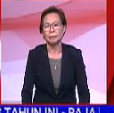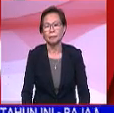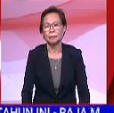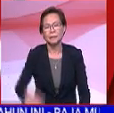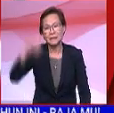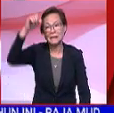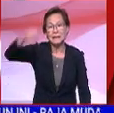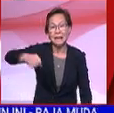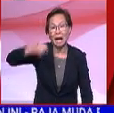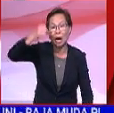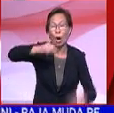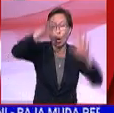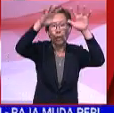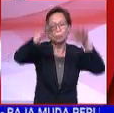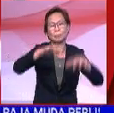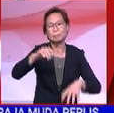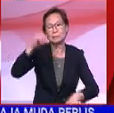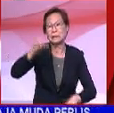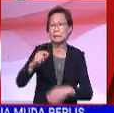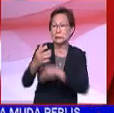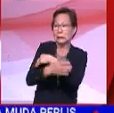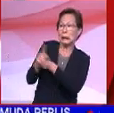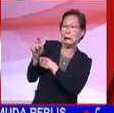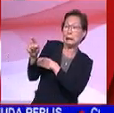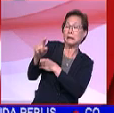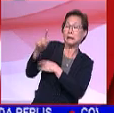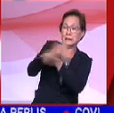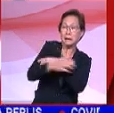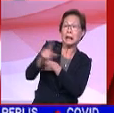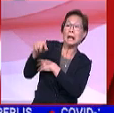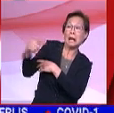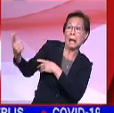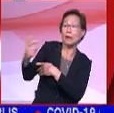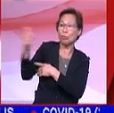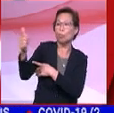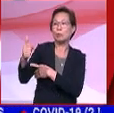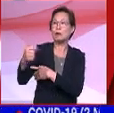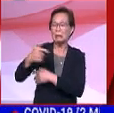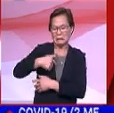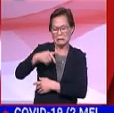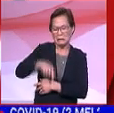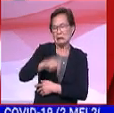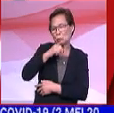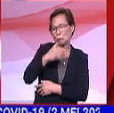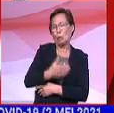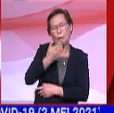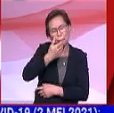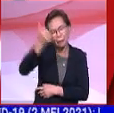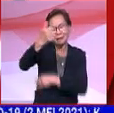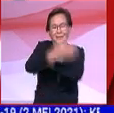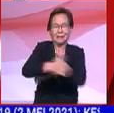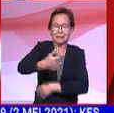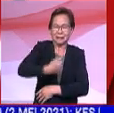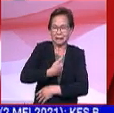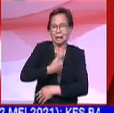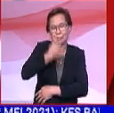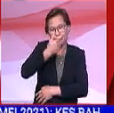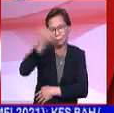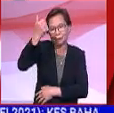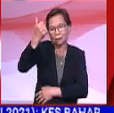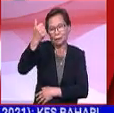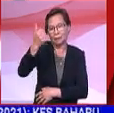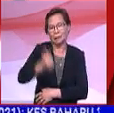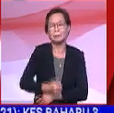Ya saudara, hujan emas di negeri orang, hujan batu di negeri sendiri. Lebih baik di negeri sendiri. Demikian gambaran perasaan